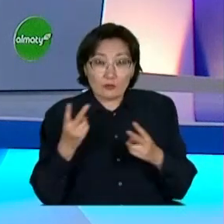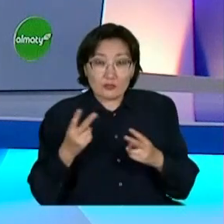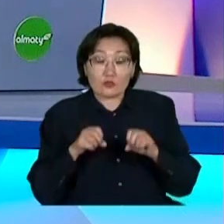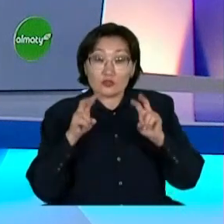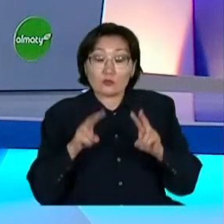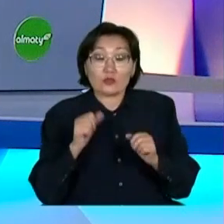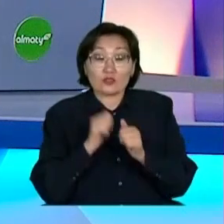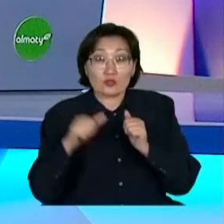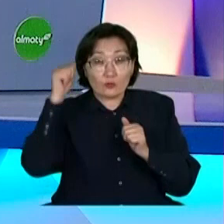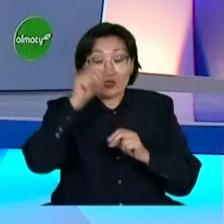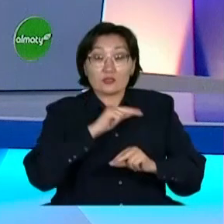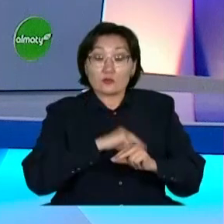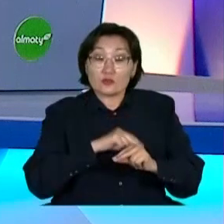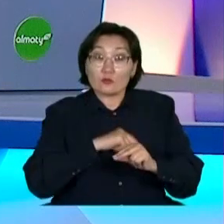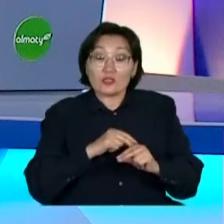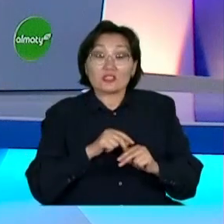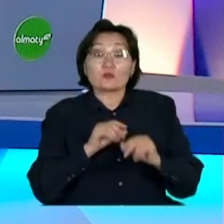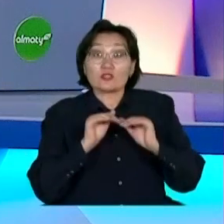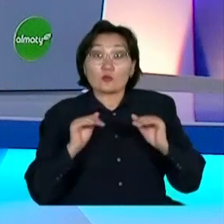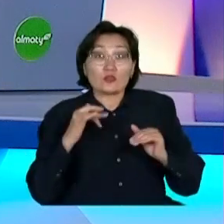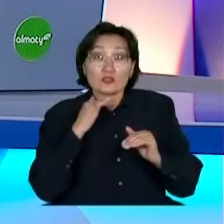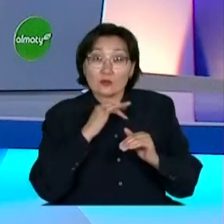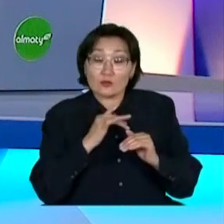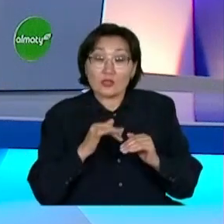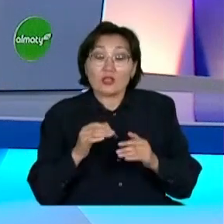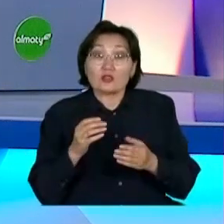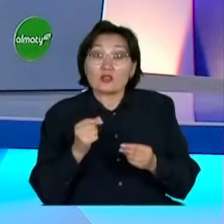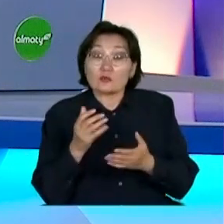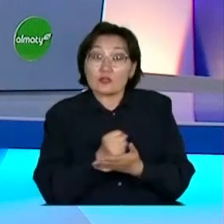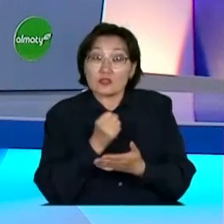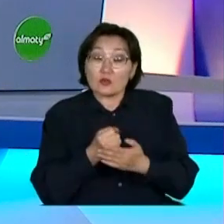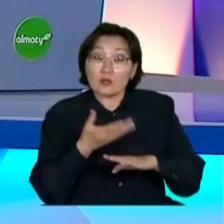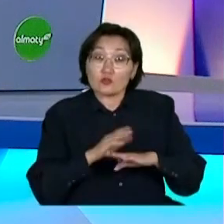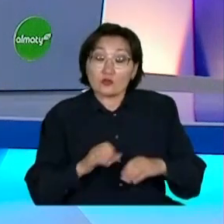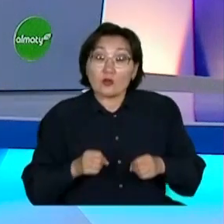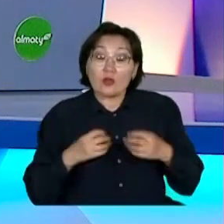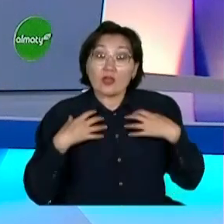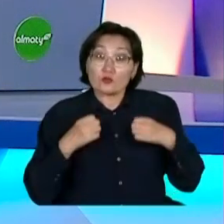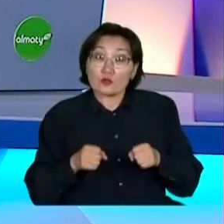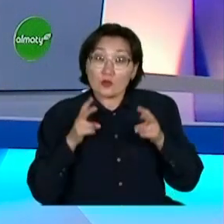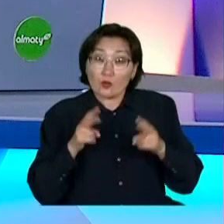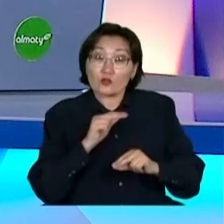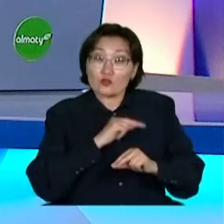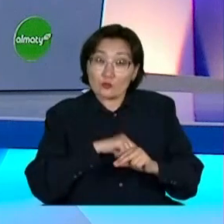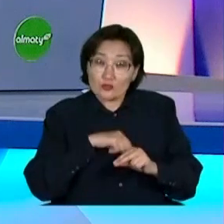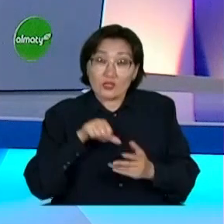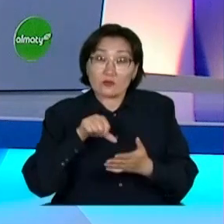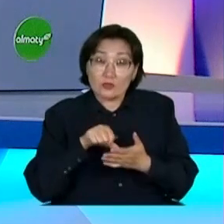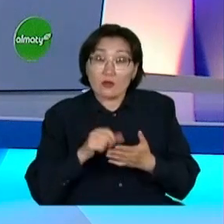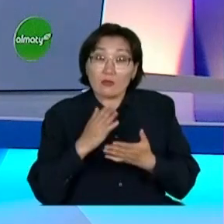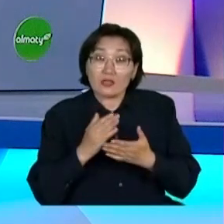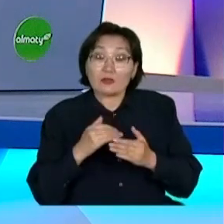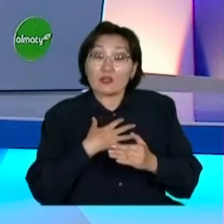Мамандар жылдан жылға еңбекке араласатын жастар көбейіп, нәпақа табу үшін ауыр денсаулыққа қауіпті жұмысқа баратындар да бар деп алаңдап